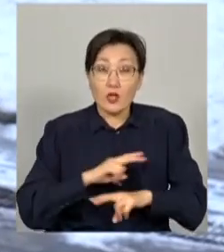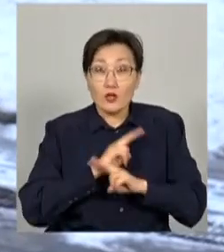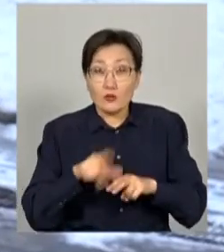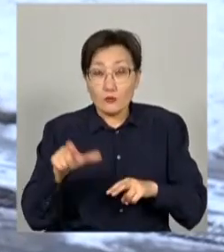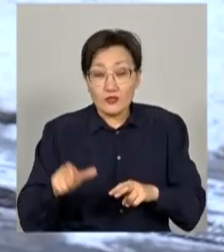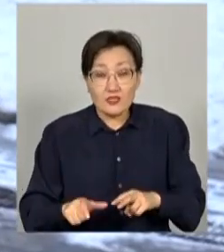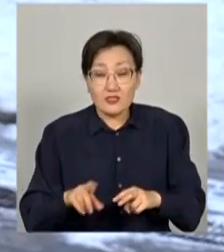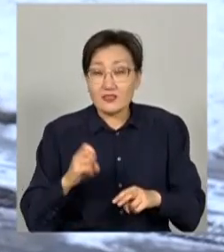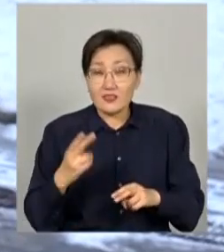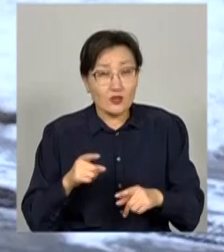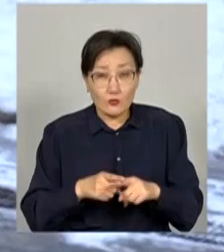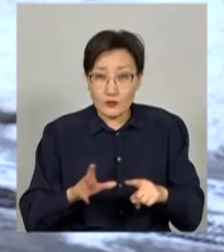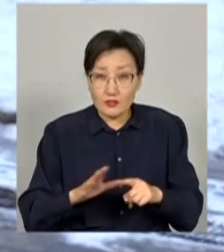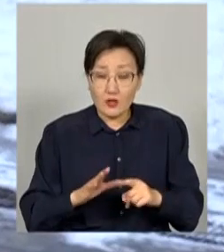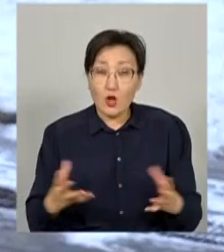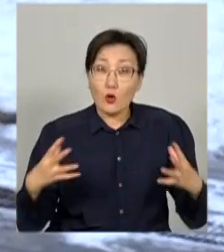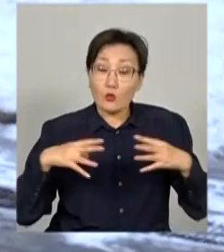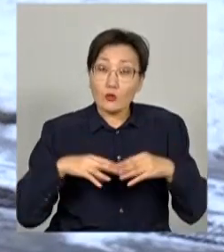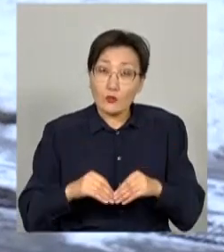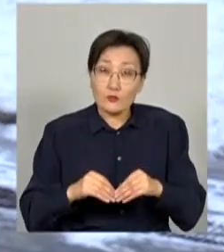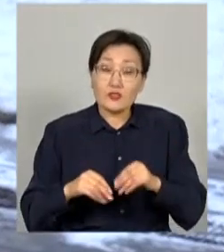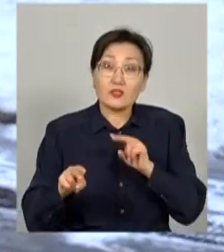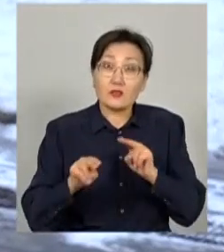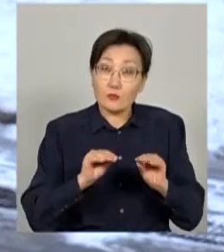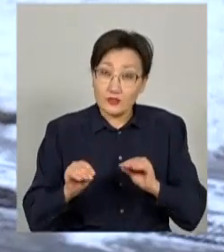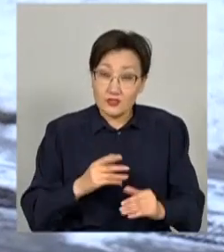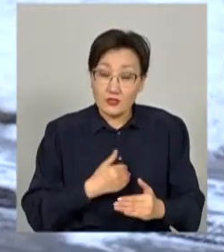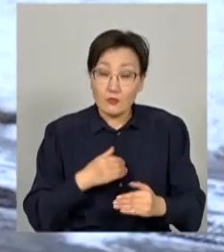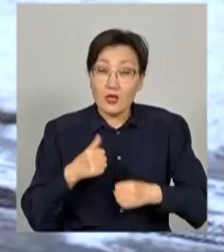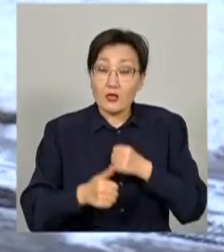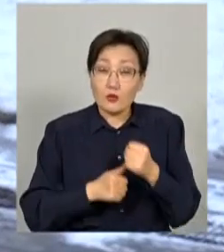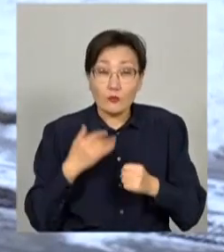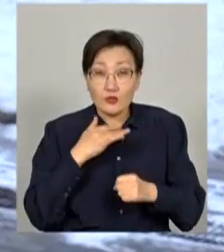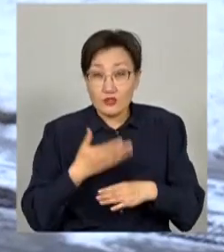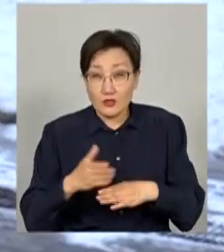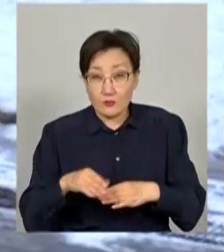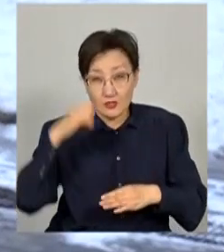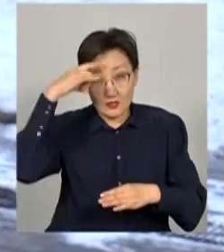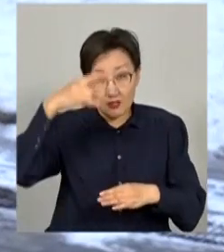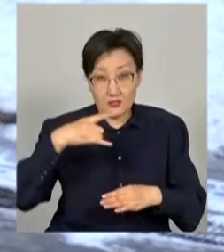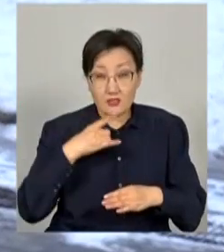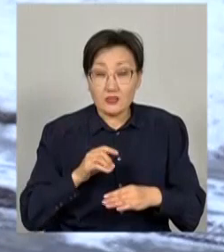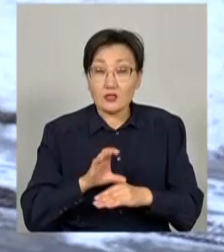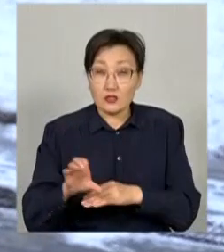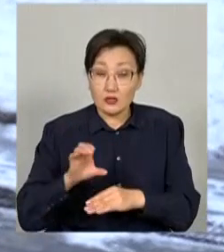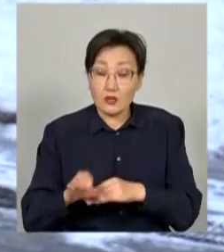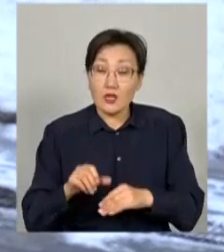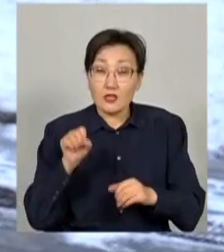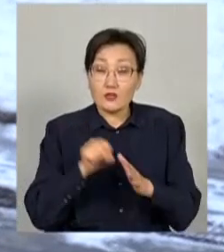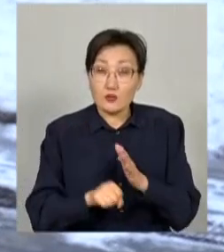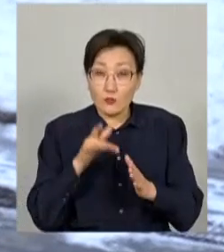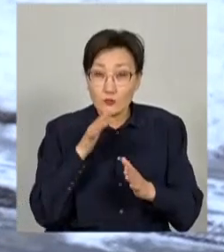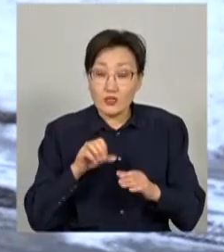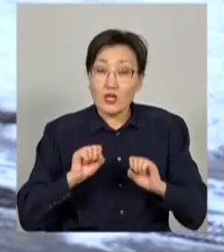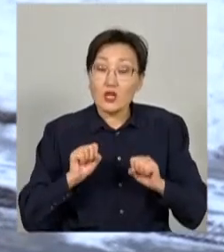бөлмей, ортақ тың дүние жасасақ деген ниет туды. Жұмысқа қолданған материалдардың басым бөлігі отандық өндірістен алынған. Қысқы уақытта жұмыс